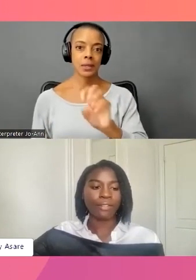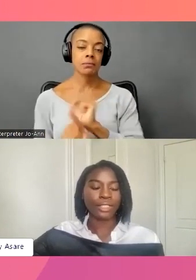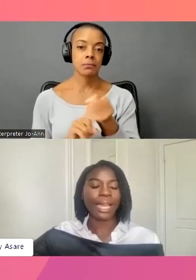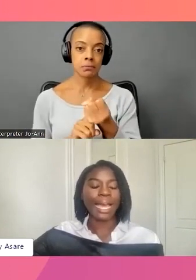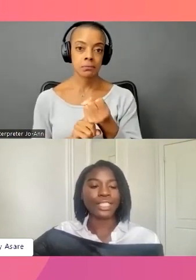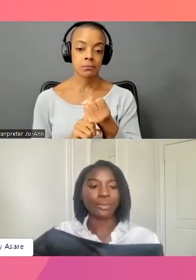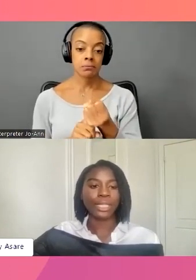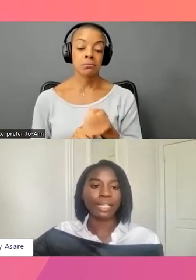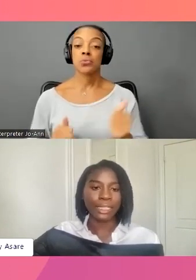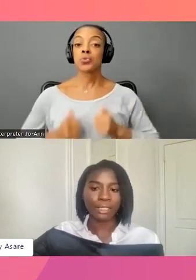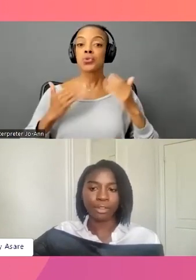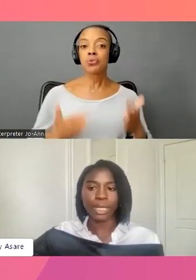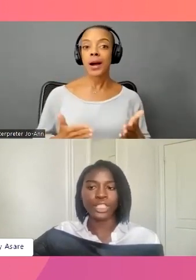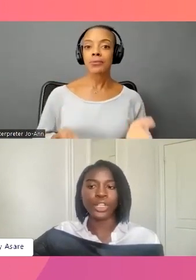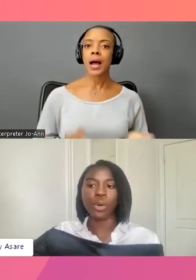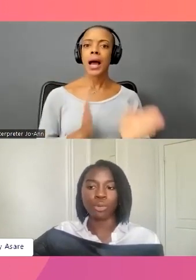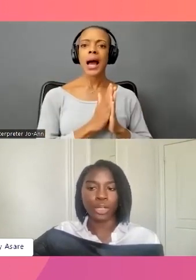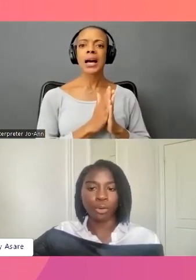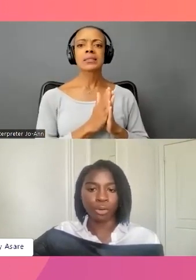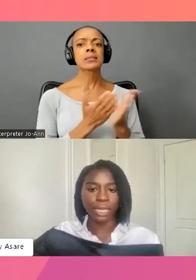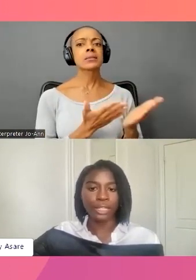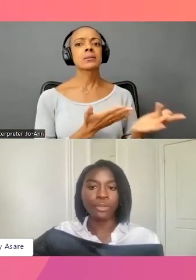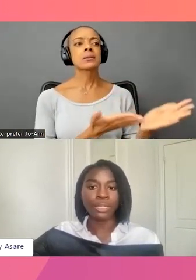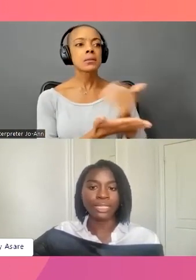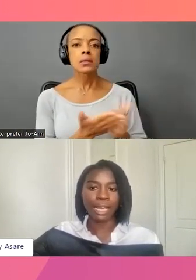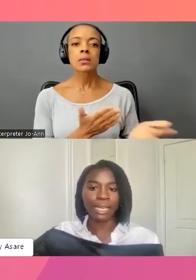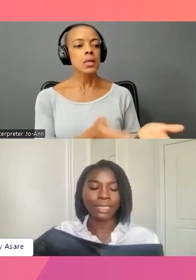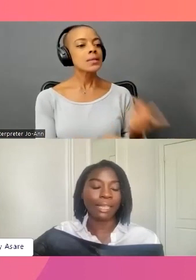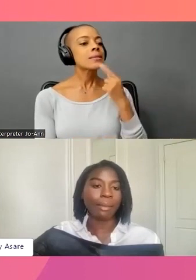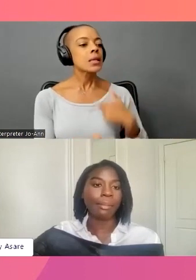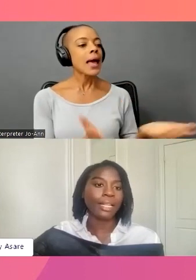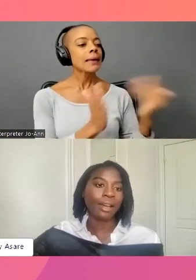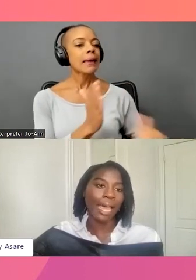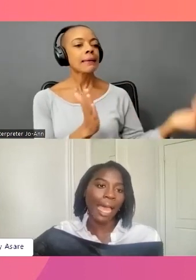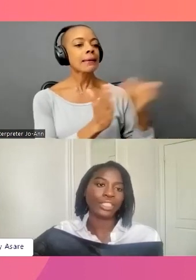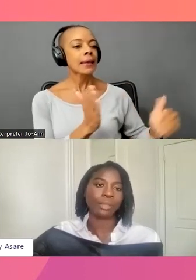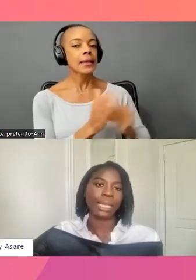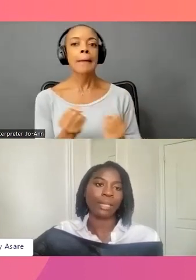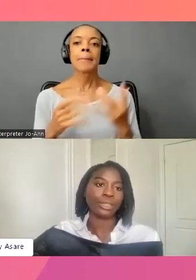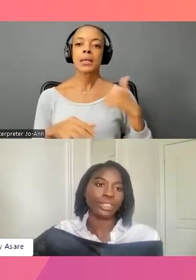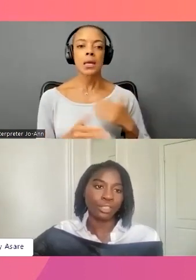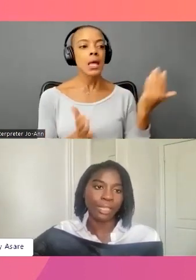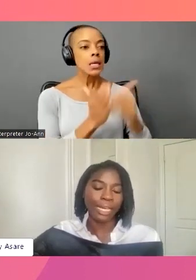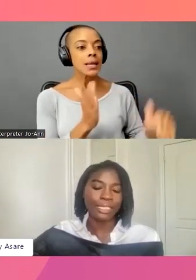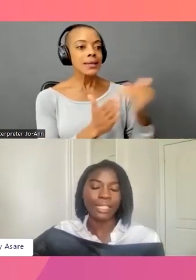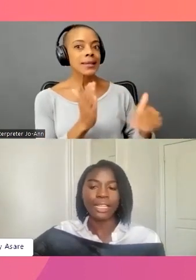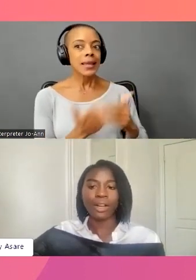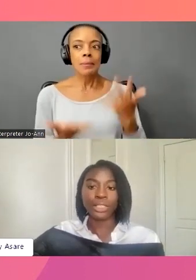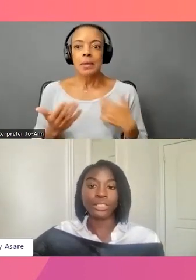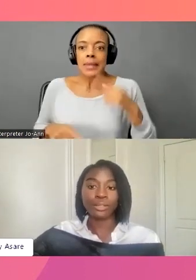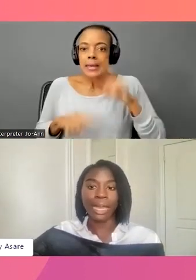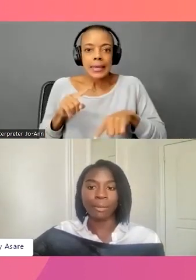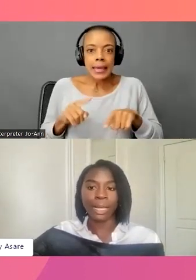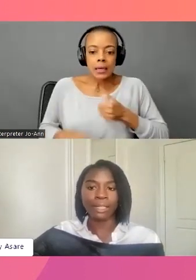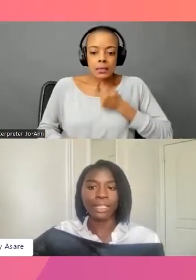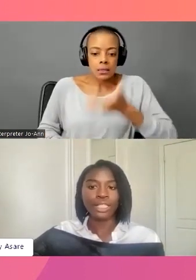rôle au tribunal de la famille. Bon, parce qu'on demande aux survivants de se rappeler encore et encore et encore des